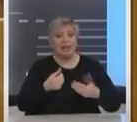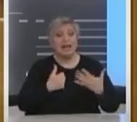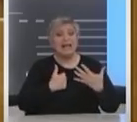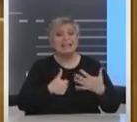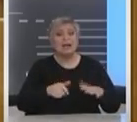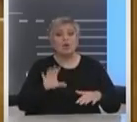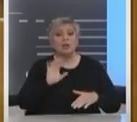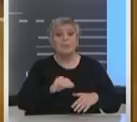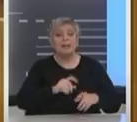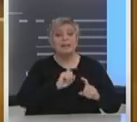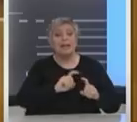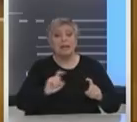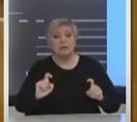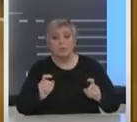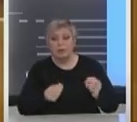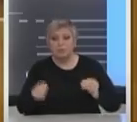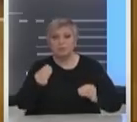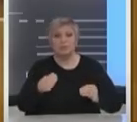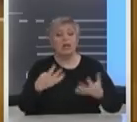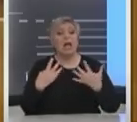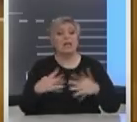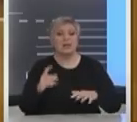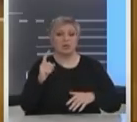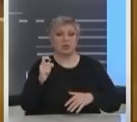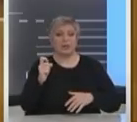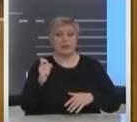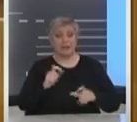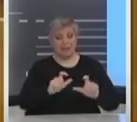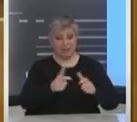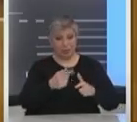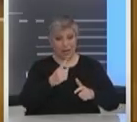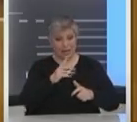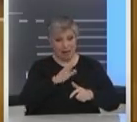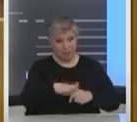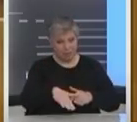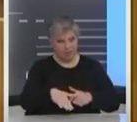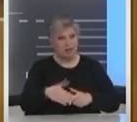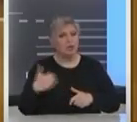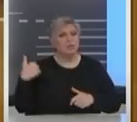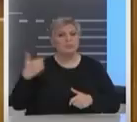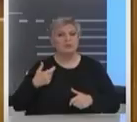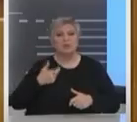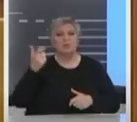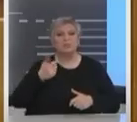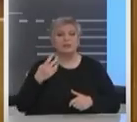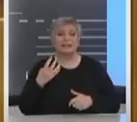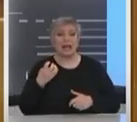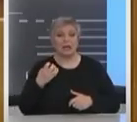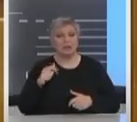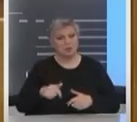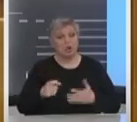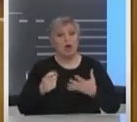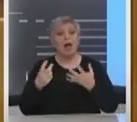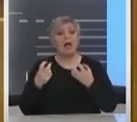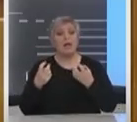650 εκατομμύρια σε 910 εκατομμύρια. Μια οικογένεια με ένα παιδί από 40 ευρώ που λάμβανε μέχρι σήμερα θα λάβει 70, μια οικογένεια